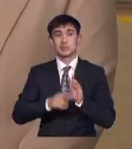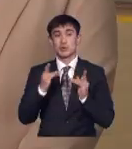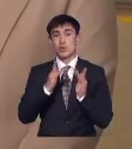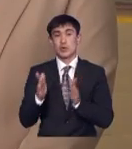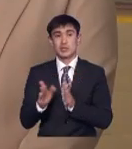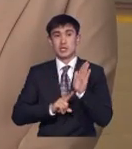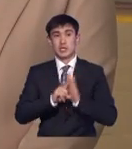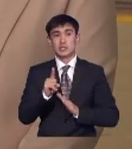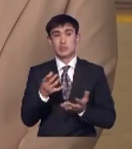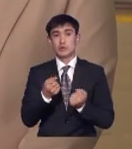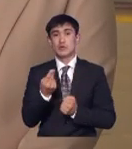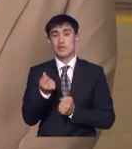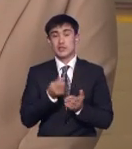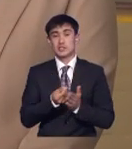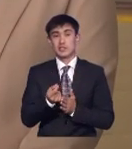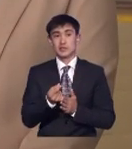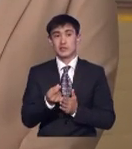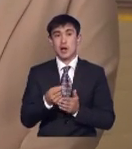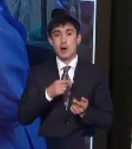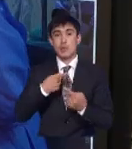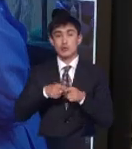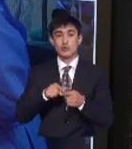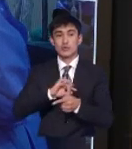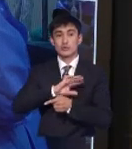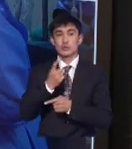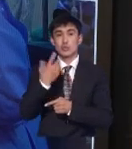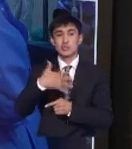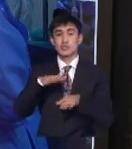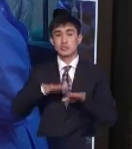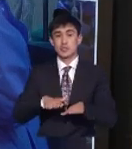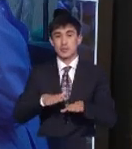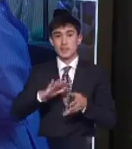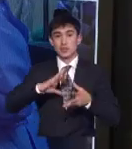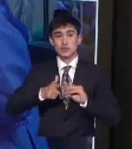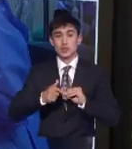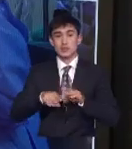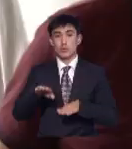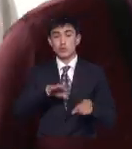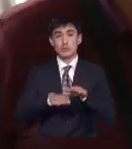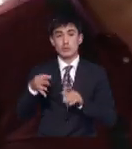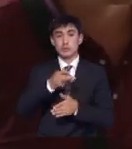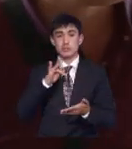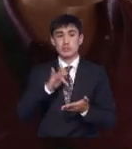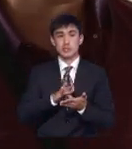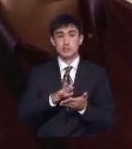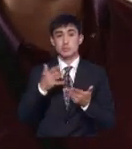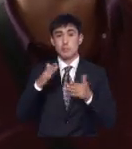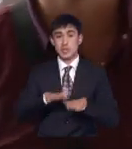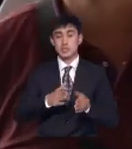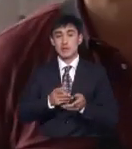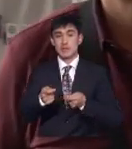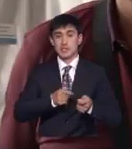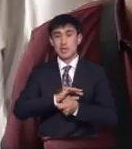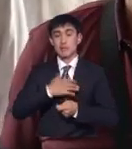коек, изначально получило финансирование на оборудование всего 150 мест. С учетом динамичного роста областного центра, местные власти